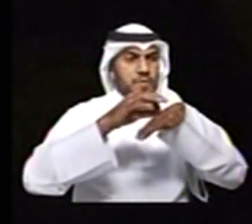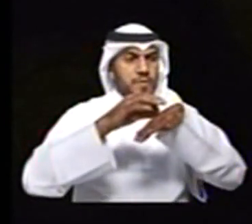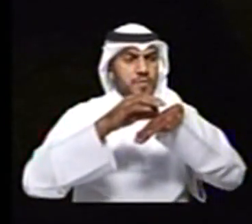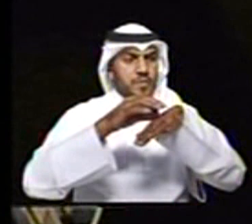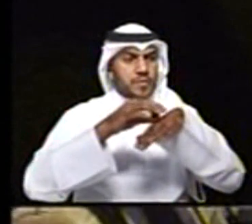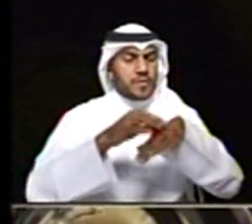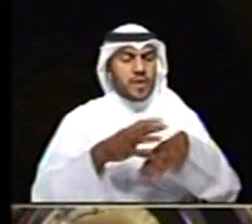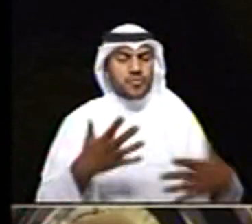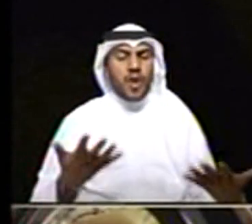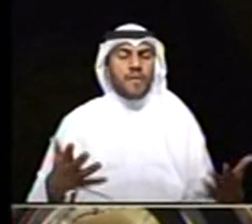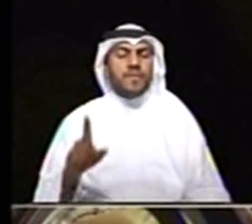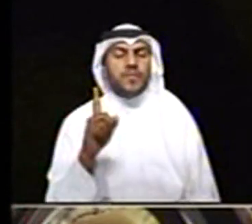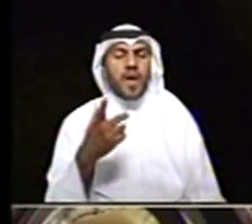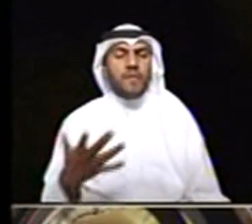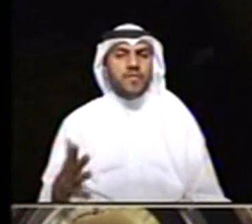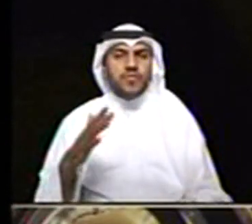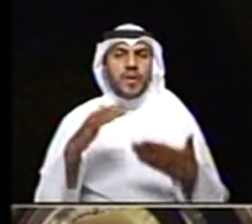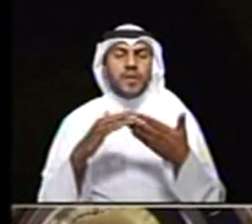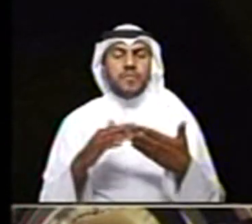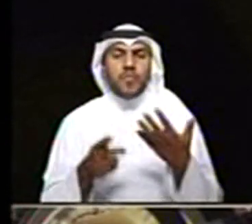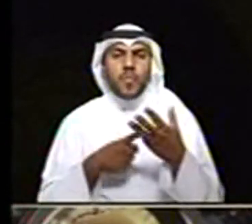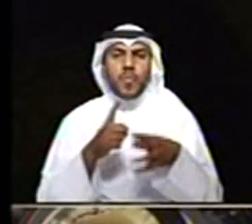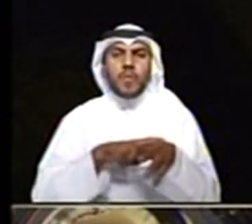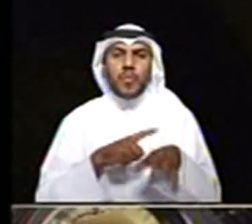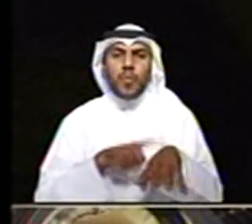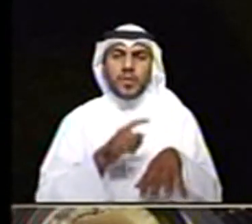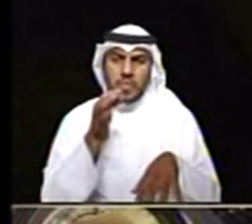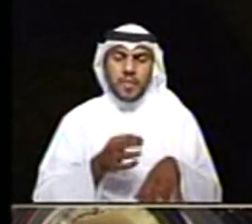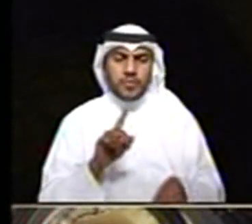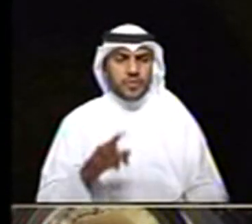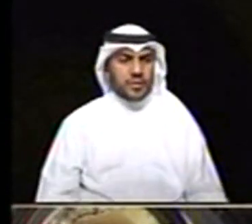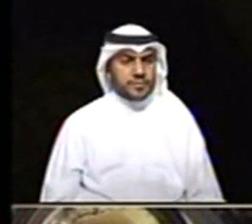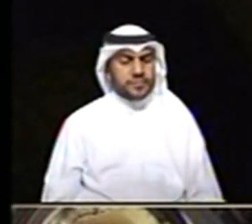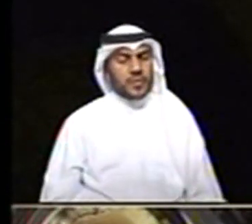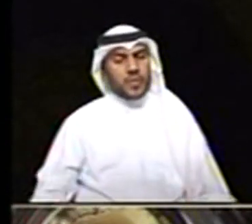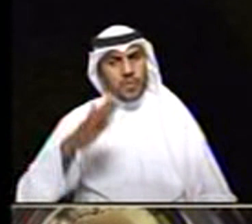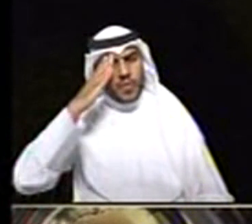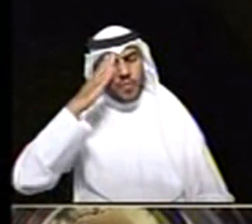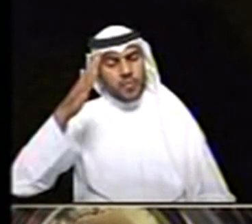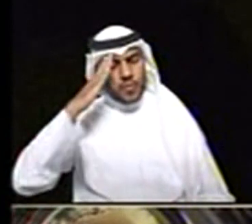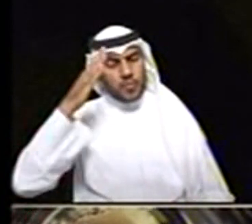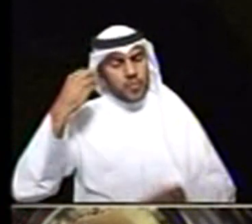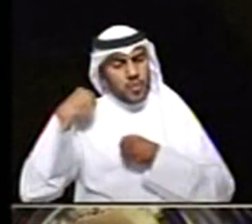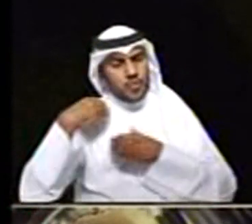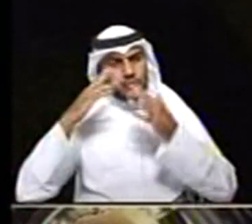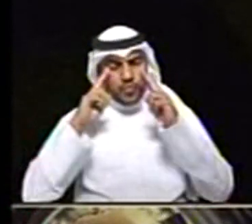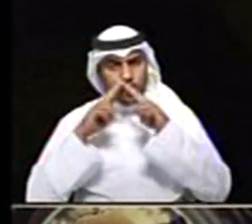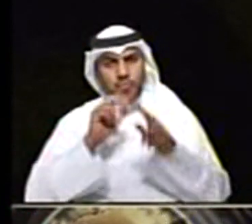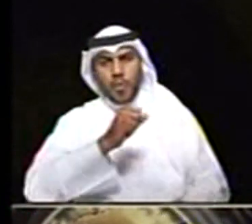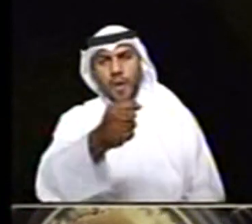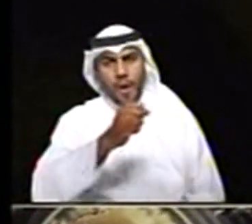سلسة بحيث ان يصلون في الوقت المناسب. شكرا. مع الوزير كل الشكر لك،